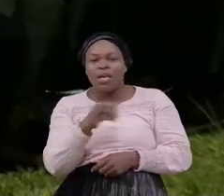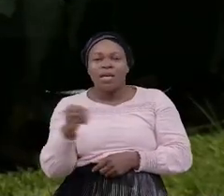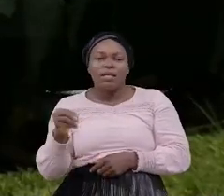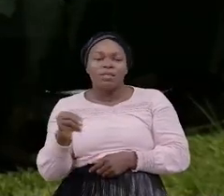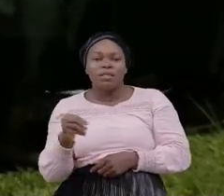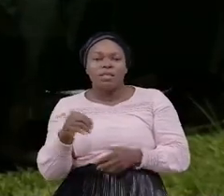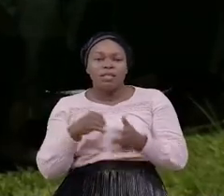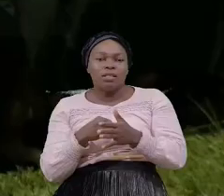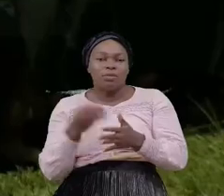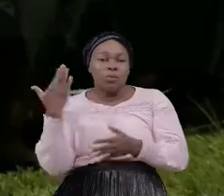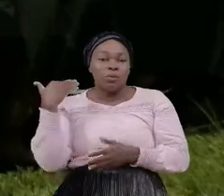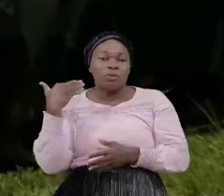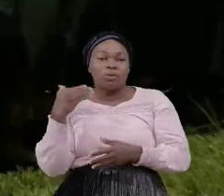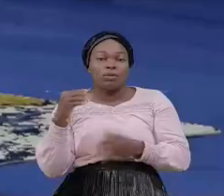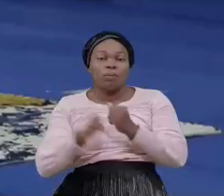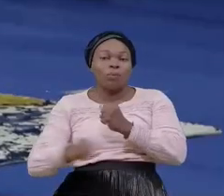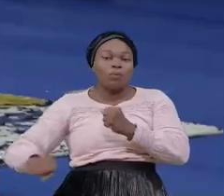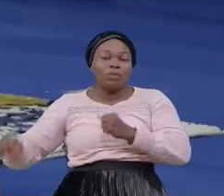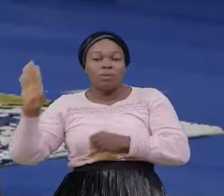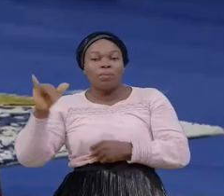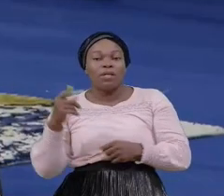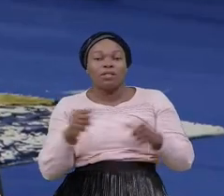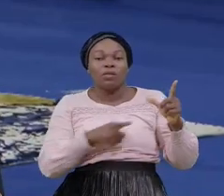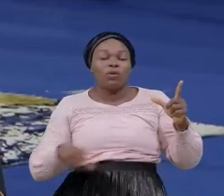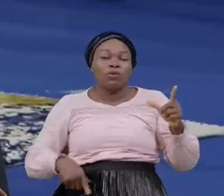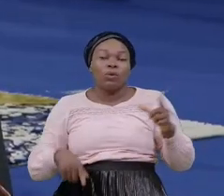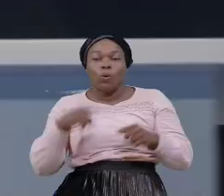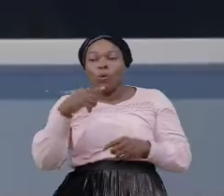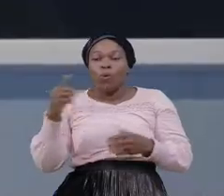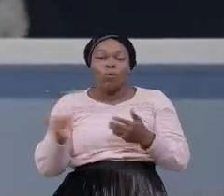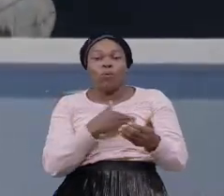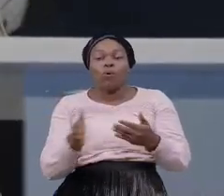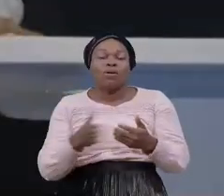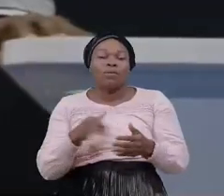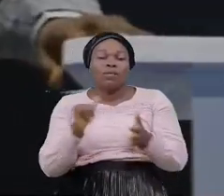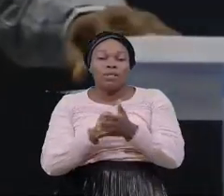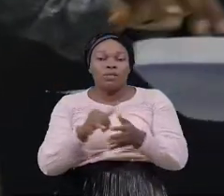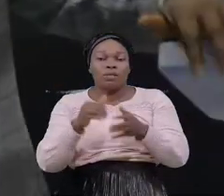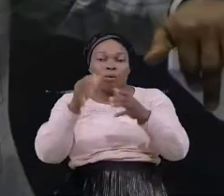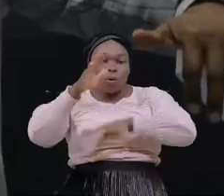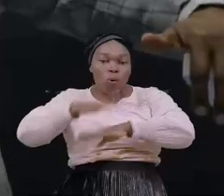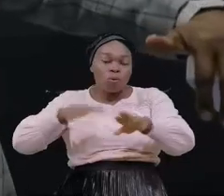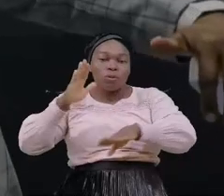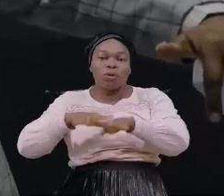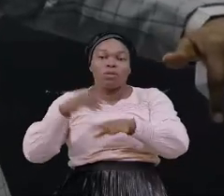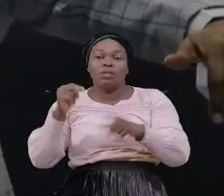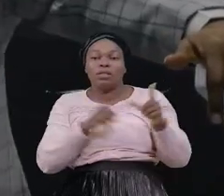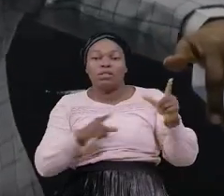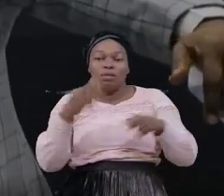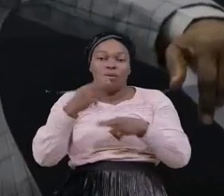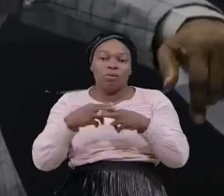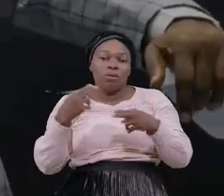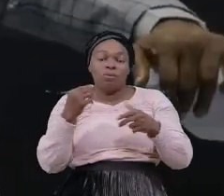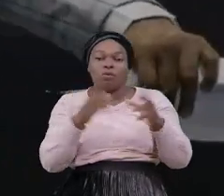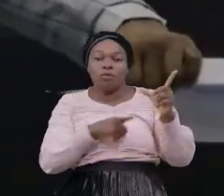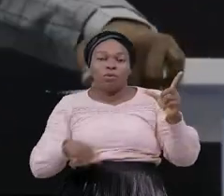Alors, c'est dit que qui a annoncé d'abord par le Seigneur, quiconque invoquera le nom du Seigneur sera